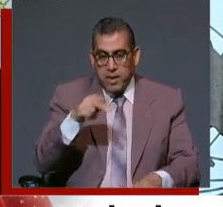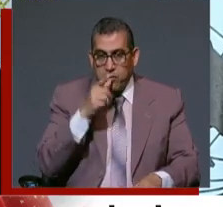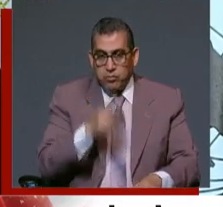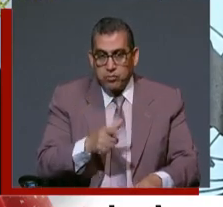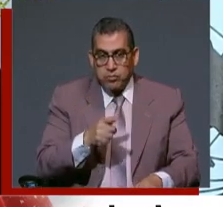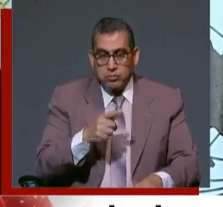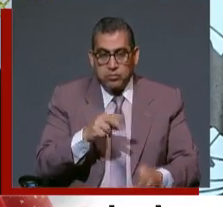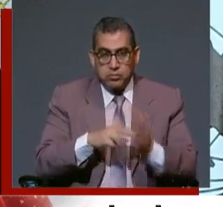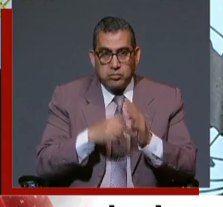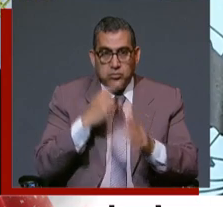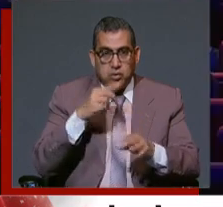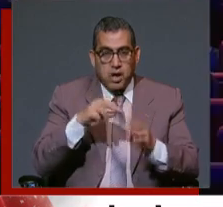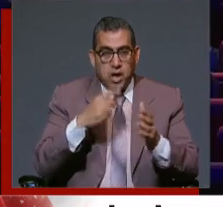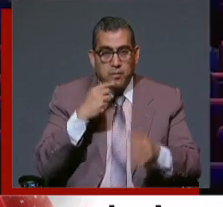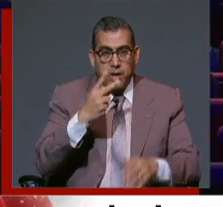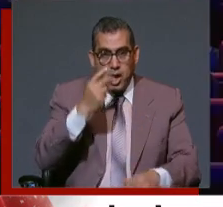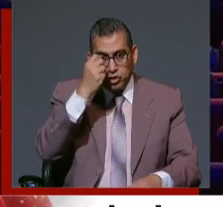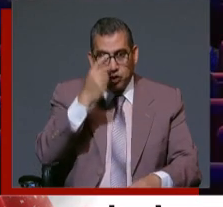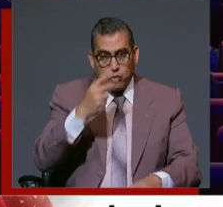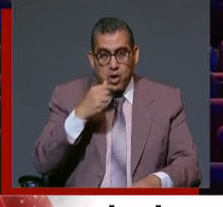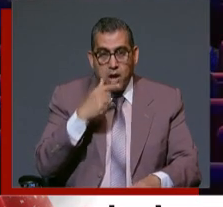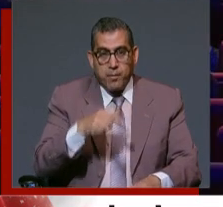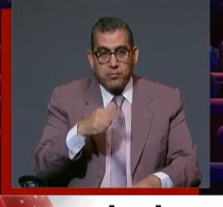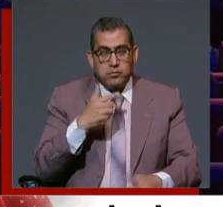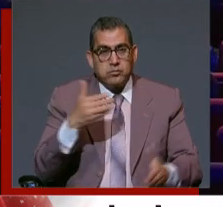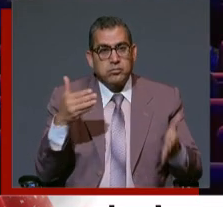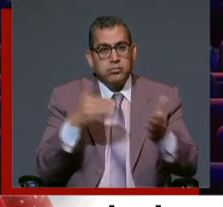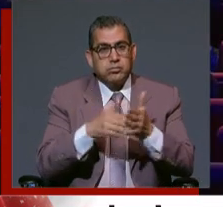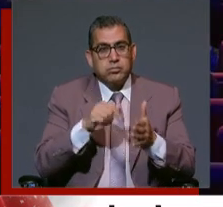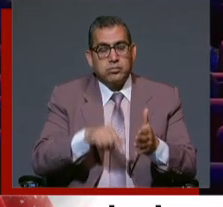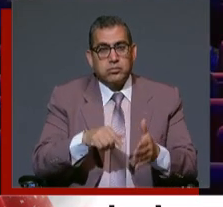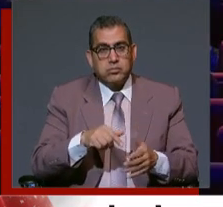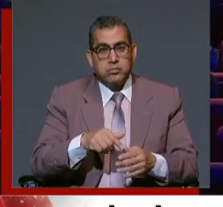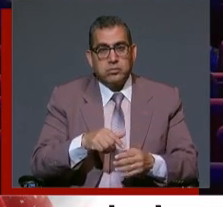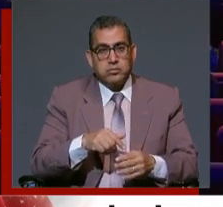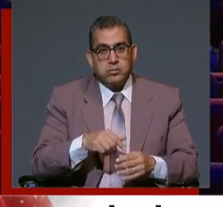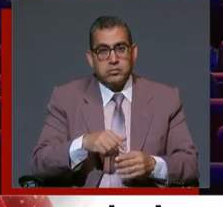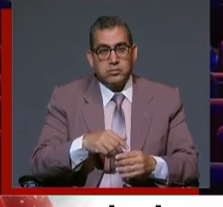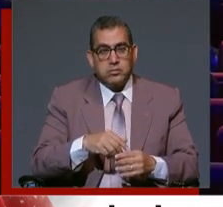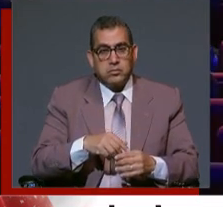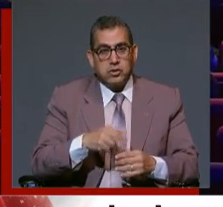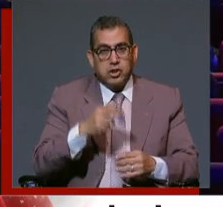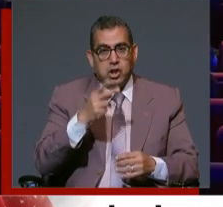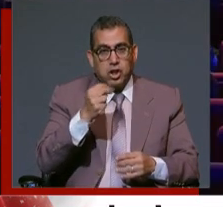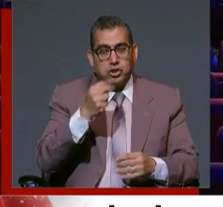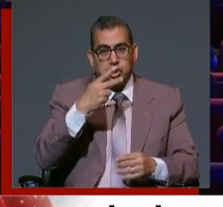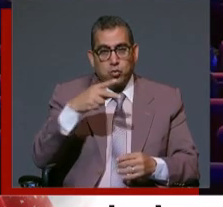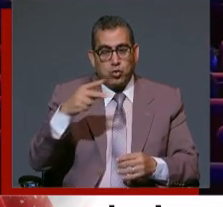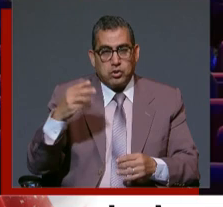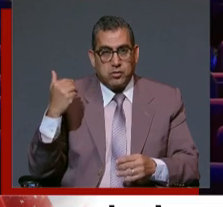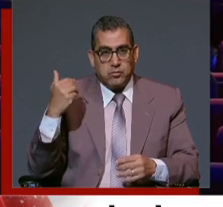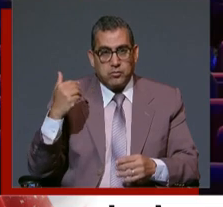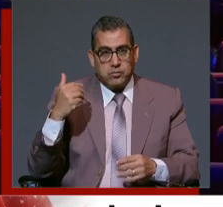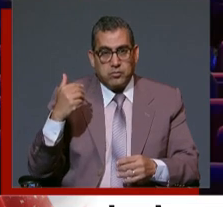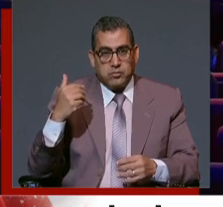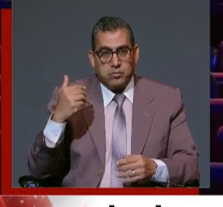3.8% في 2022 بمعدل 14% في 2022 أي أعلى مستوى في